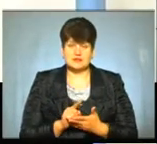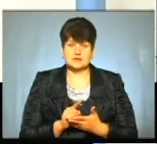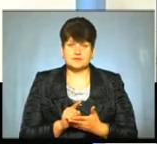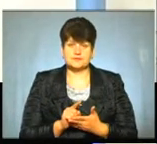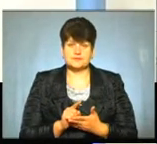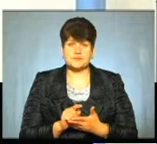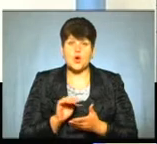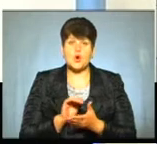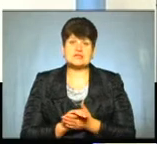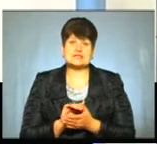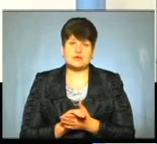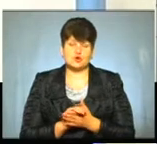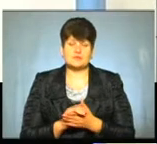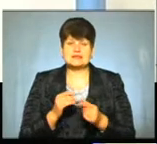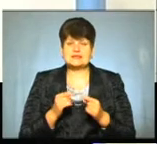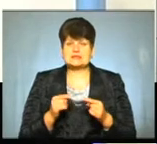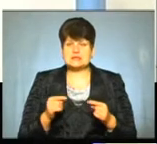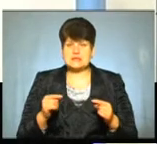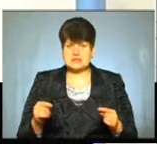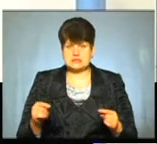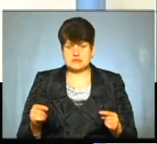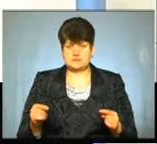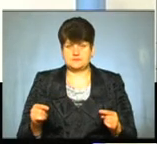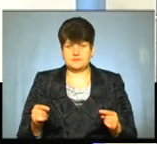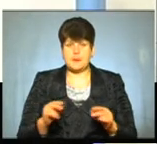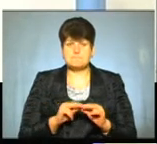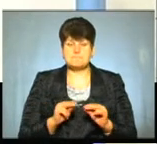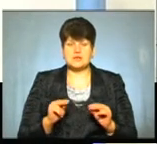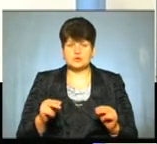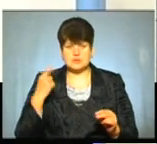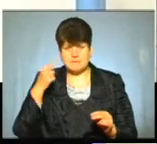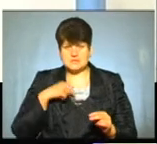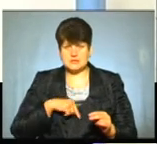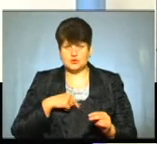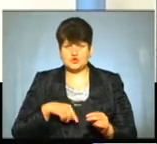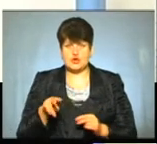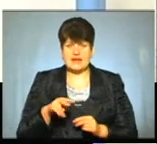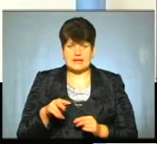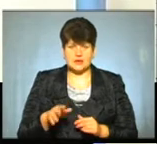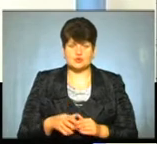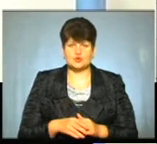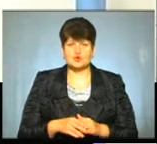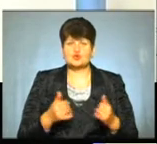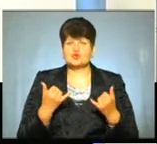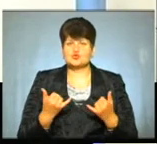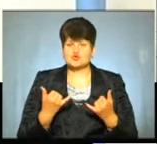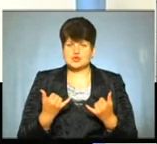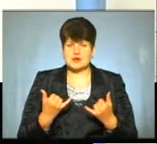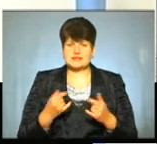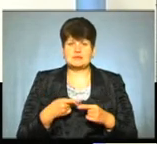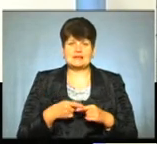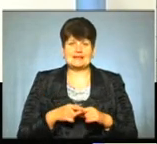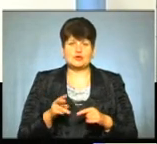повинен ще ознайомитися з різного роду педагогічною, психологічною літературою,